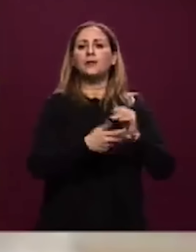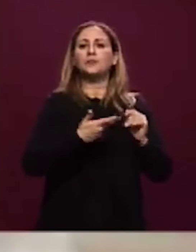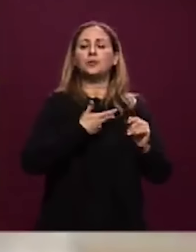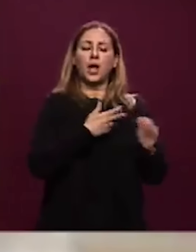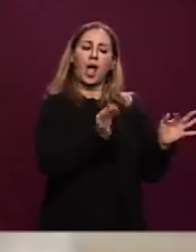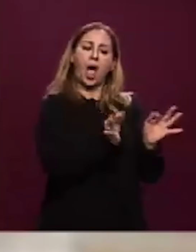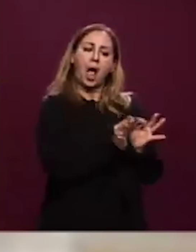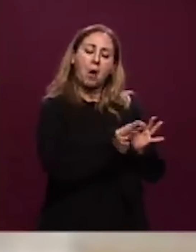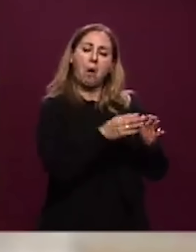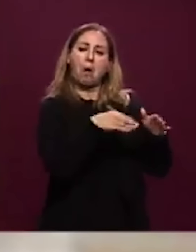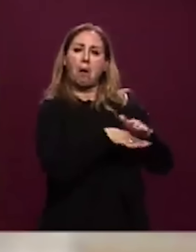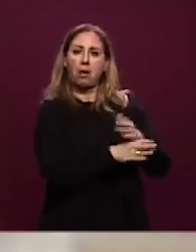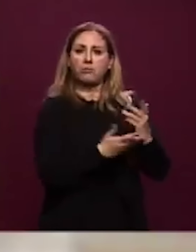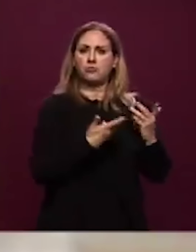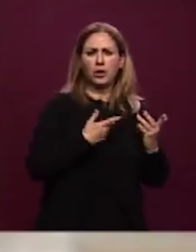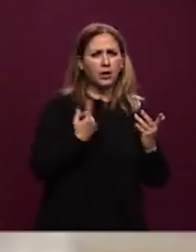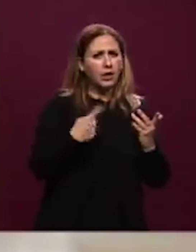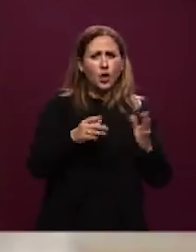Se si tengono